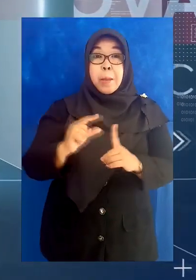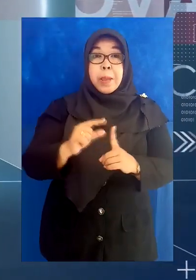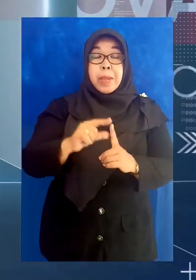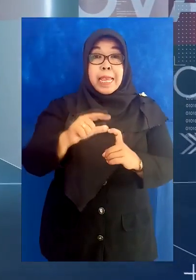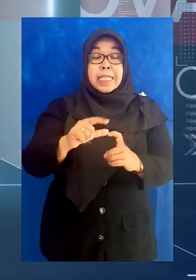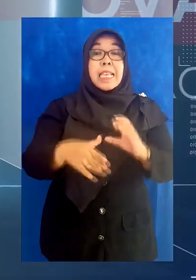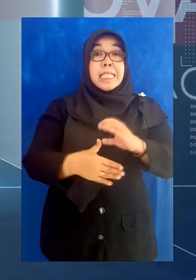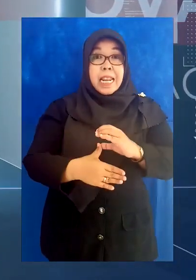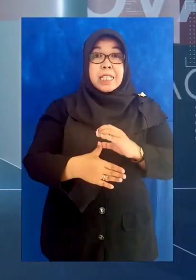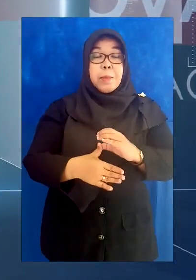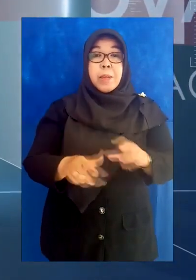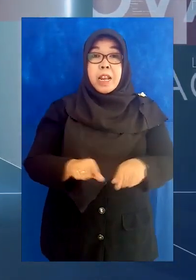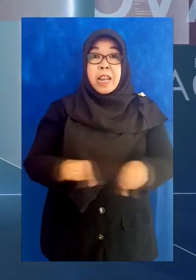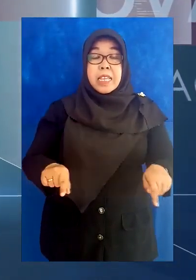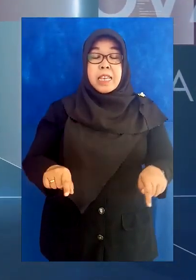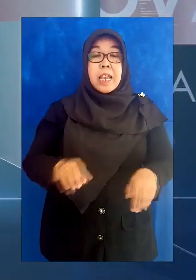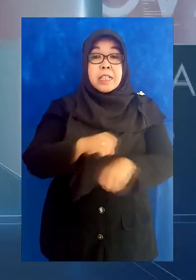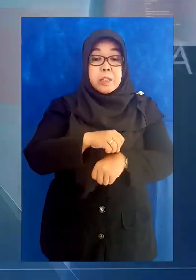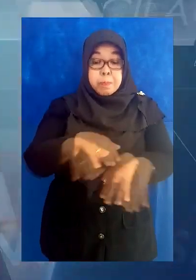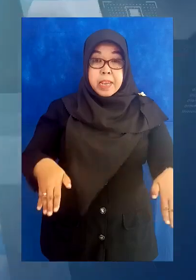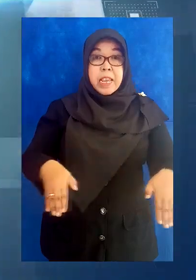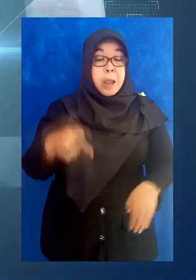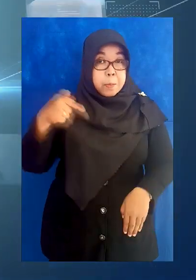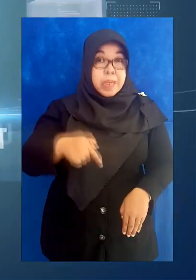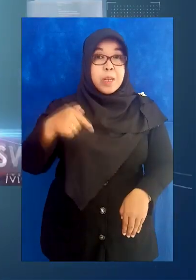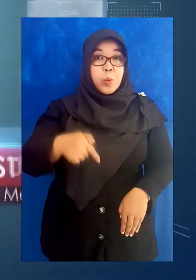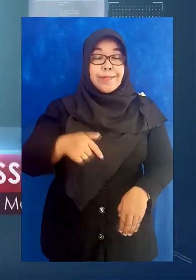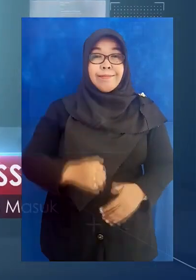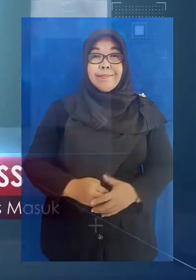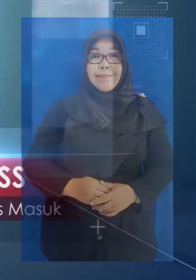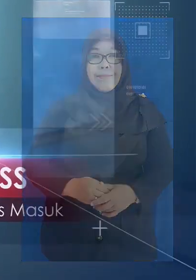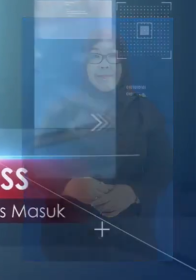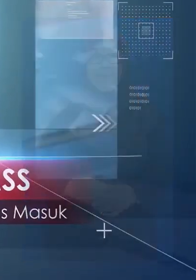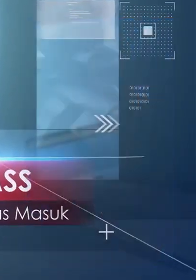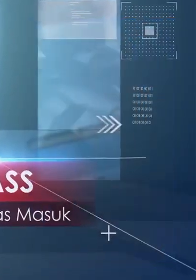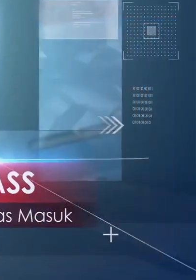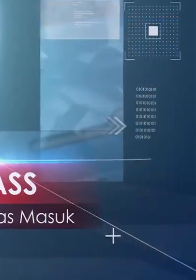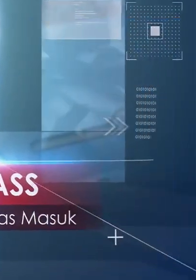Inovasi-inovasi PPS Cilacap lainnya sebagai berikut.